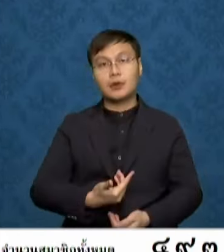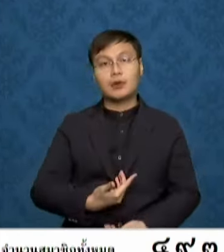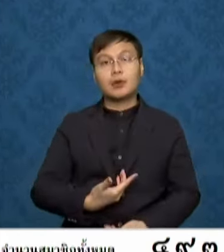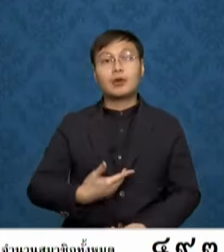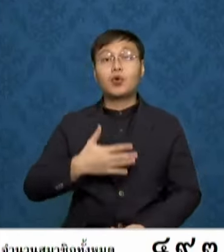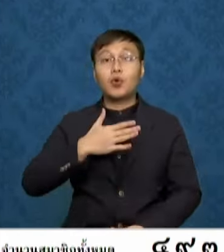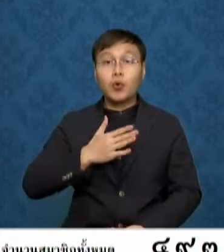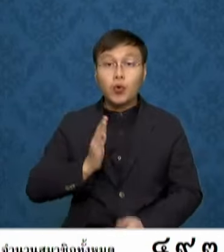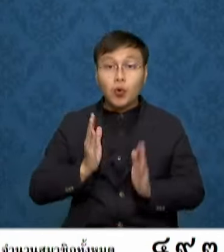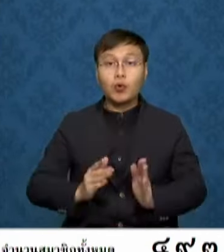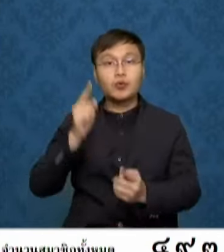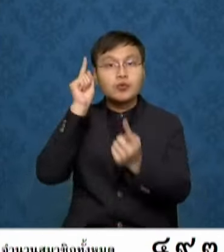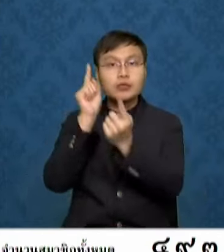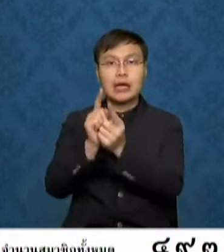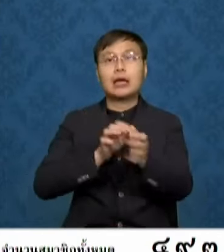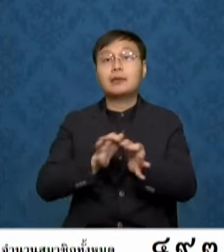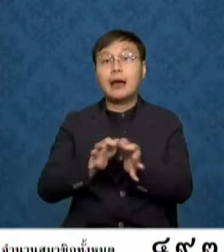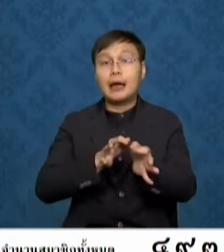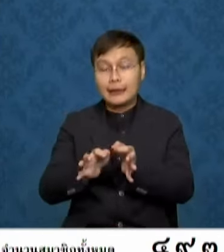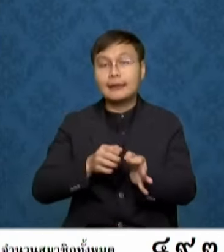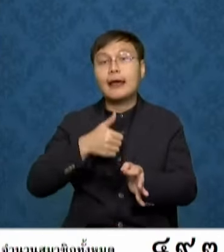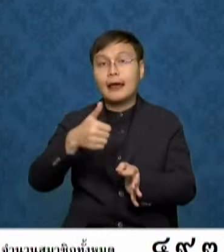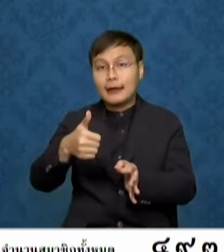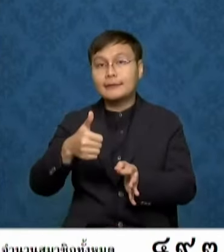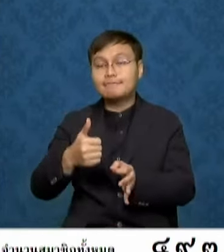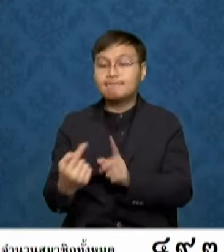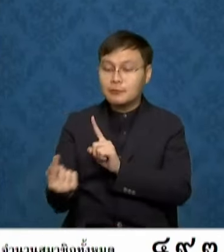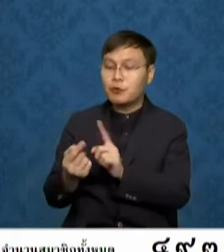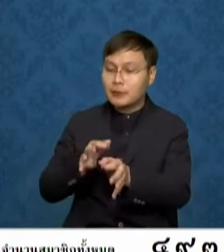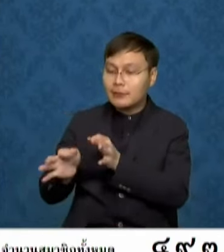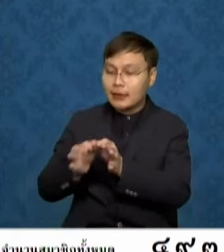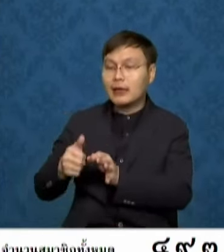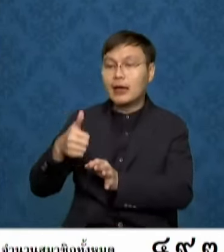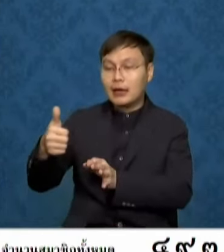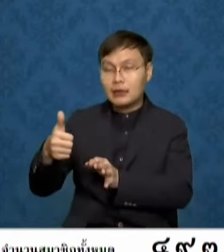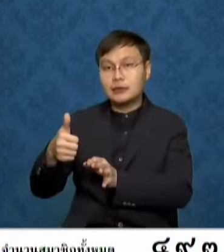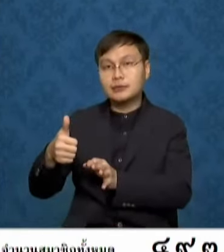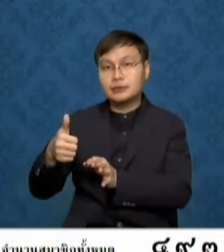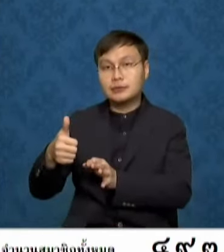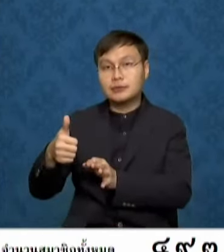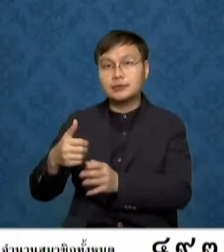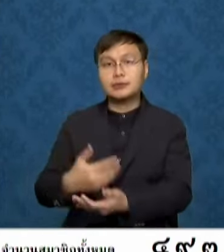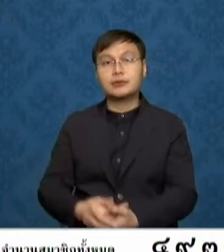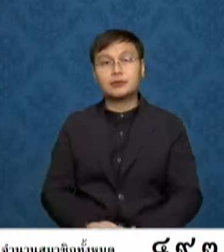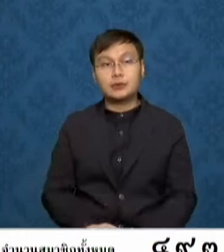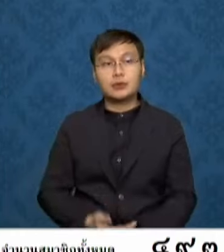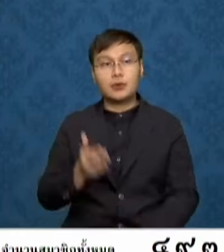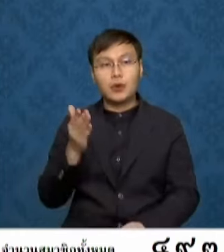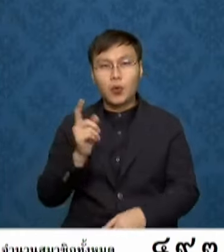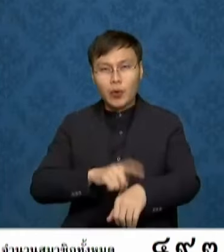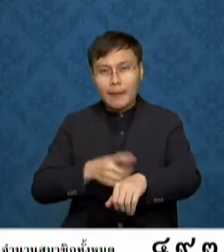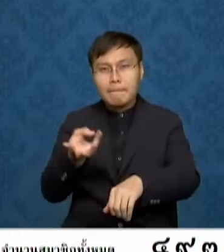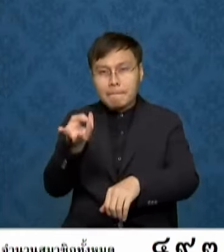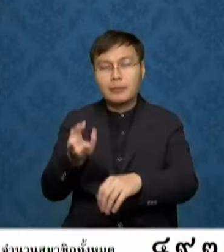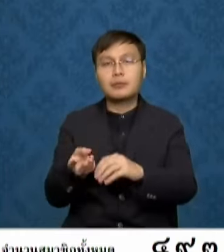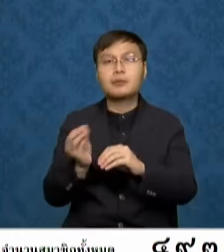รู้จักนะครับพอที่จะอธิบายกันได้มีตัวตนพอเห็นหน้ามีสติสตางค์พอที่จะอธิบายให้เขาเข้าใจขออีกนิดเดียวครับท่าน